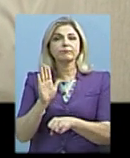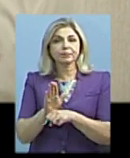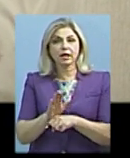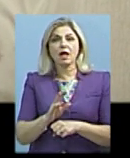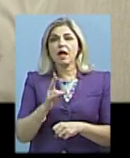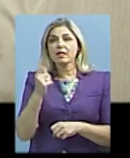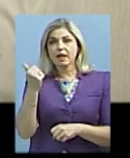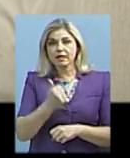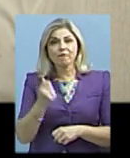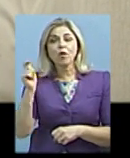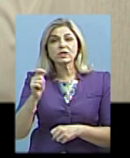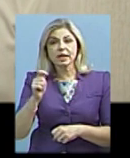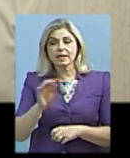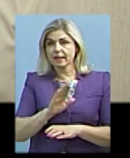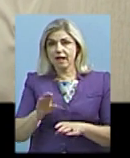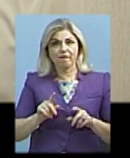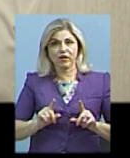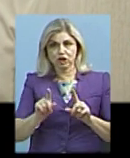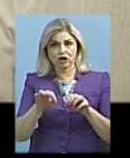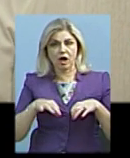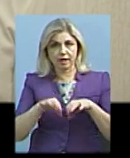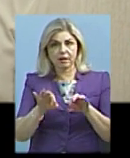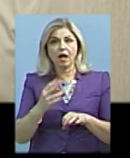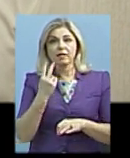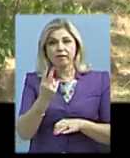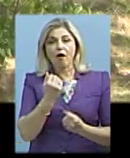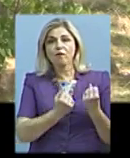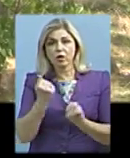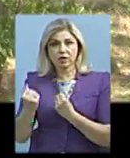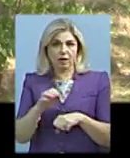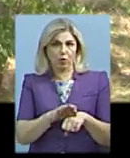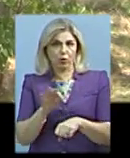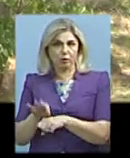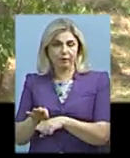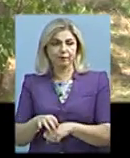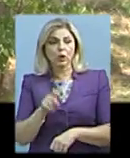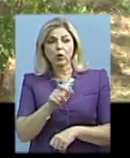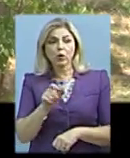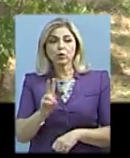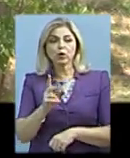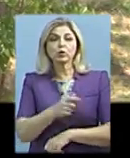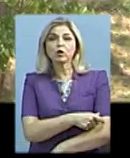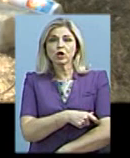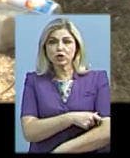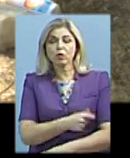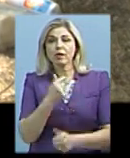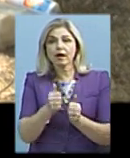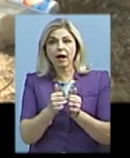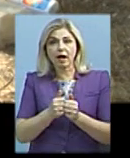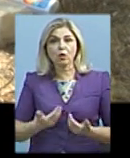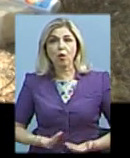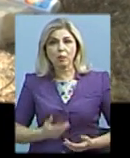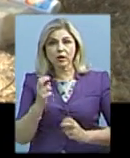не виїжджати. Де й не було кому. Обидва водії хворі. Люди, які чергують неподалік від комунального підприємства,